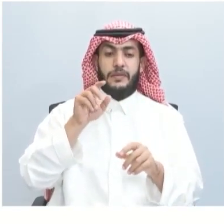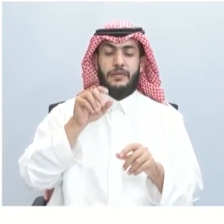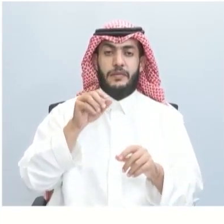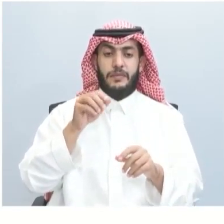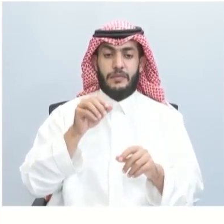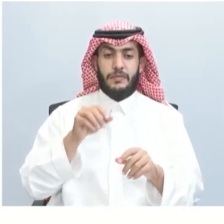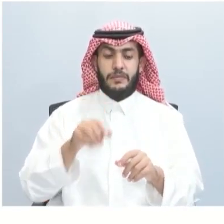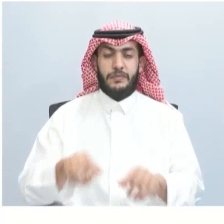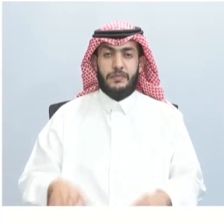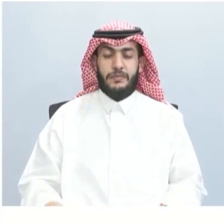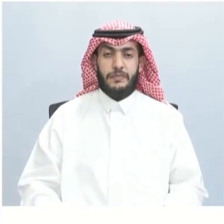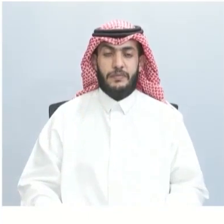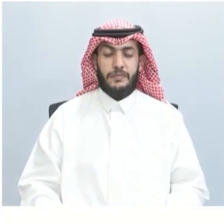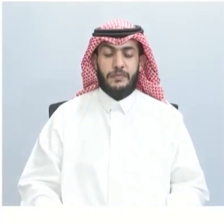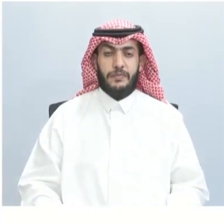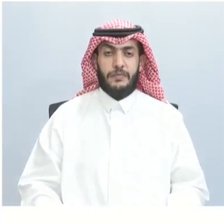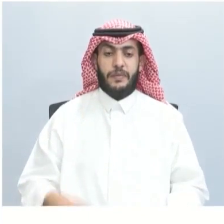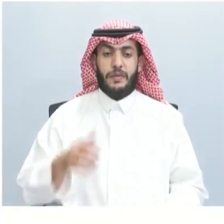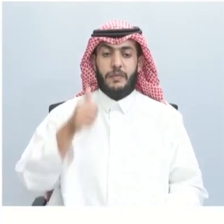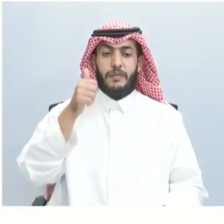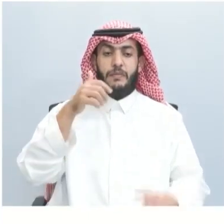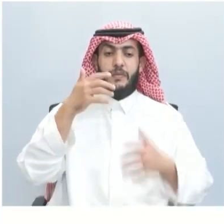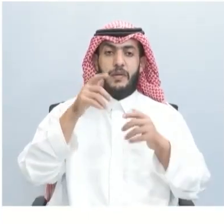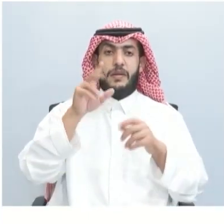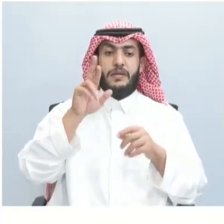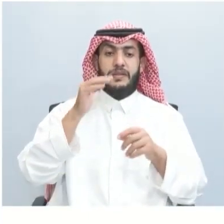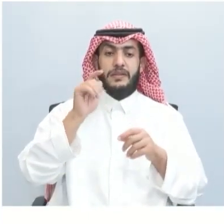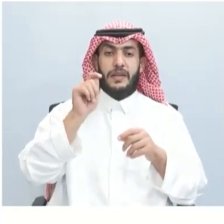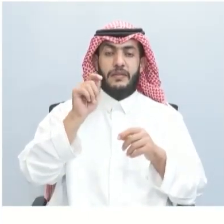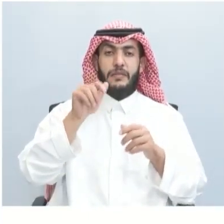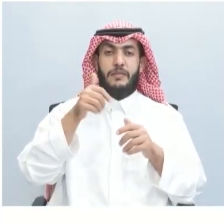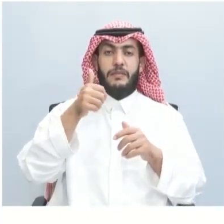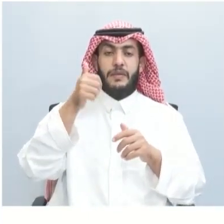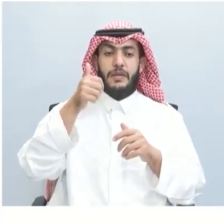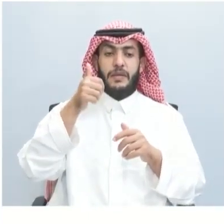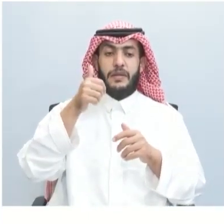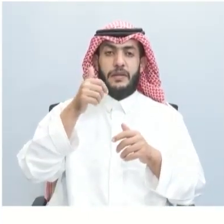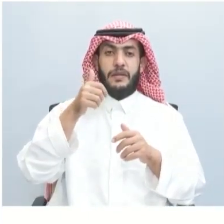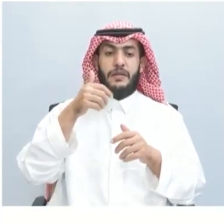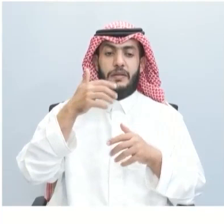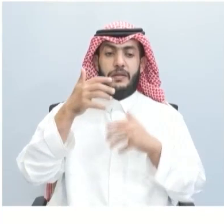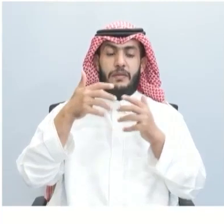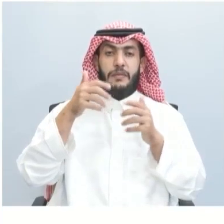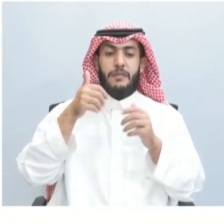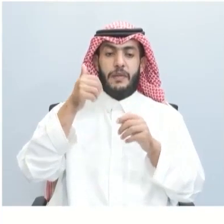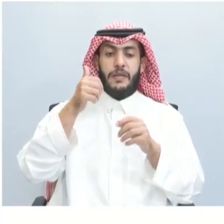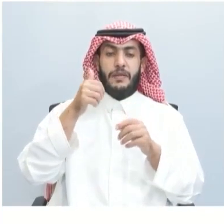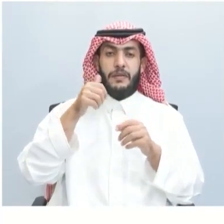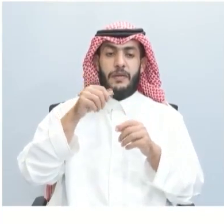من جانب الخادم المزايا يمكن لمحركات البحث الزعف مما يؤدي الى تحسين محركات